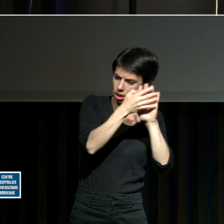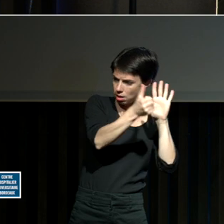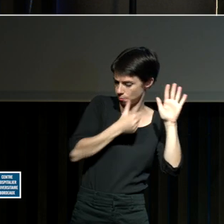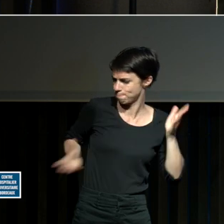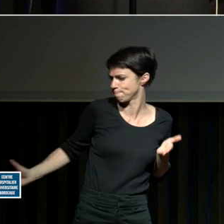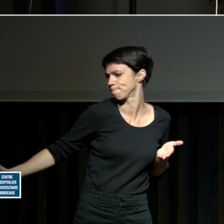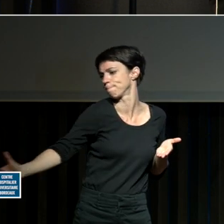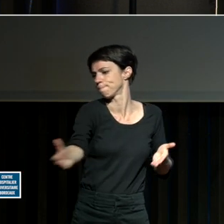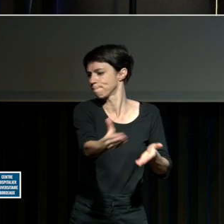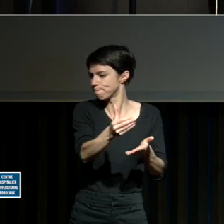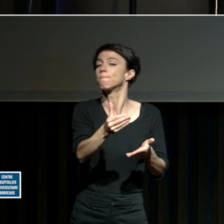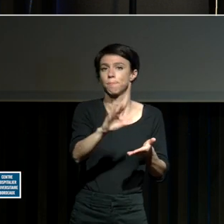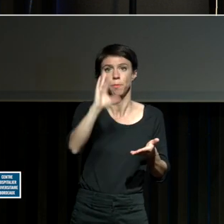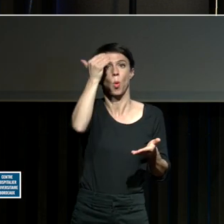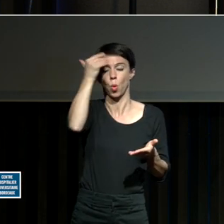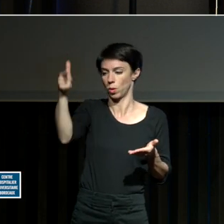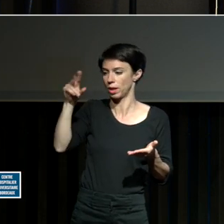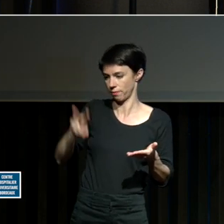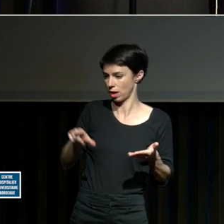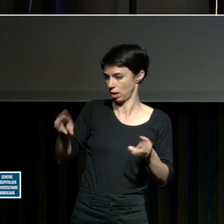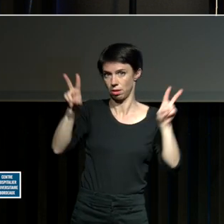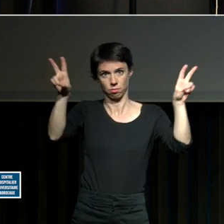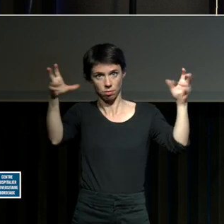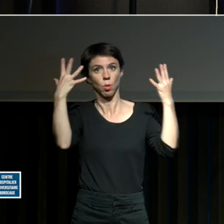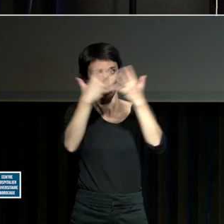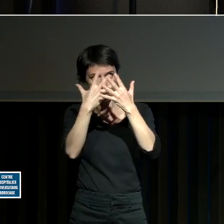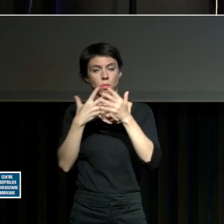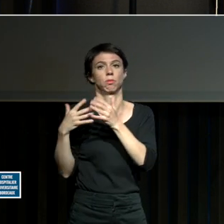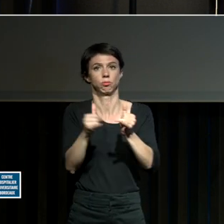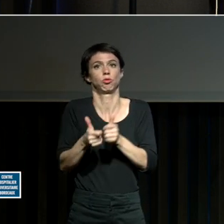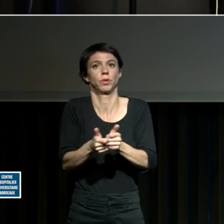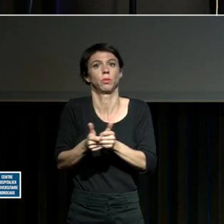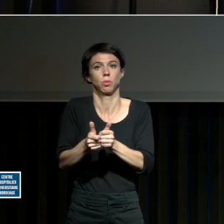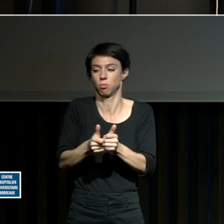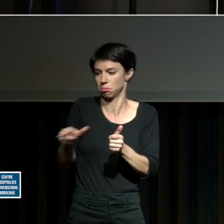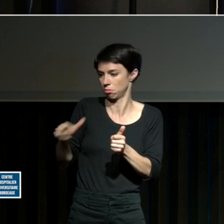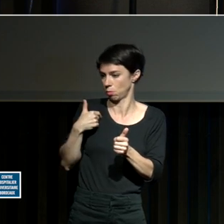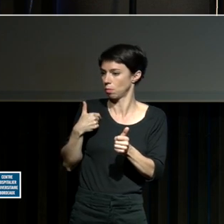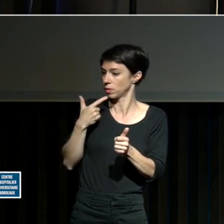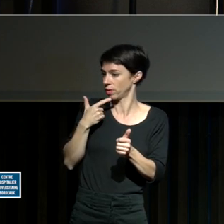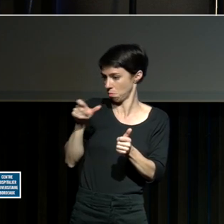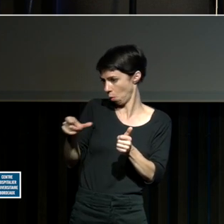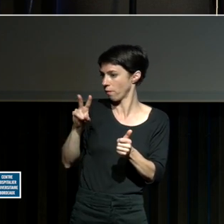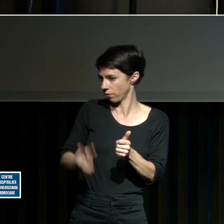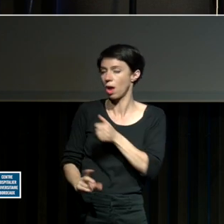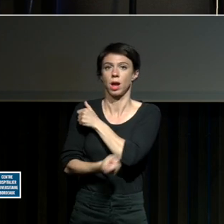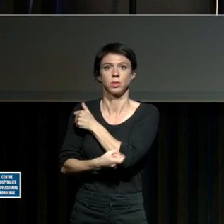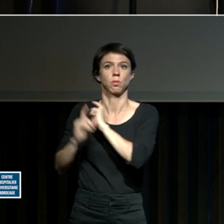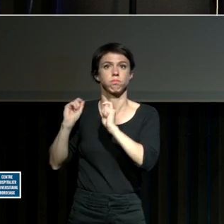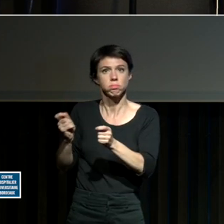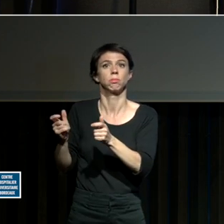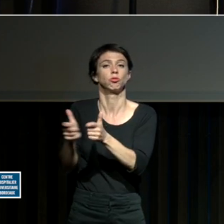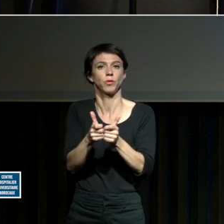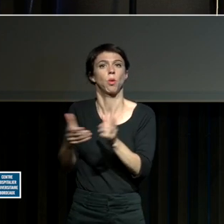et reconnaître l'existence donc d'un trouble du jeu vidéo comme finalement une addiction à part entière. Alors